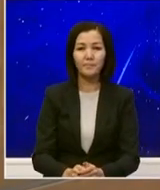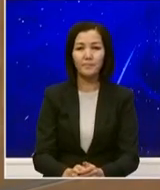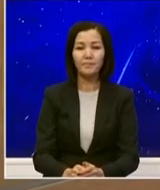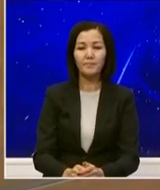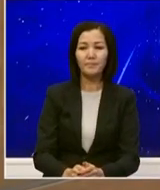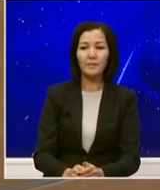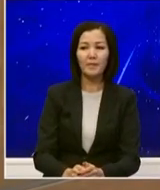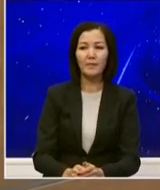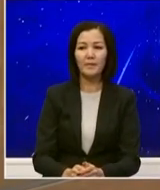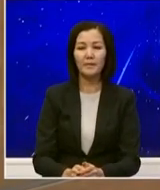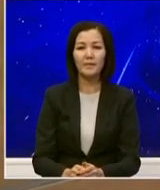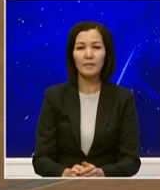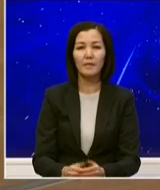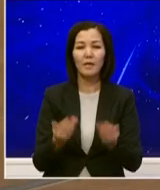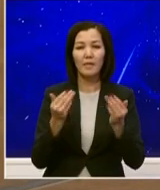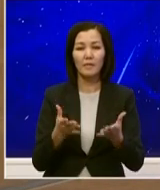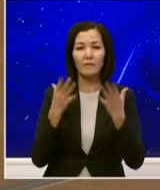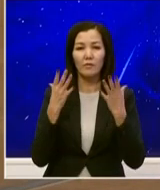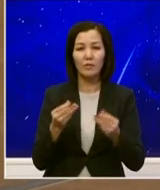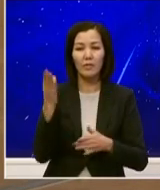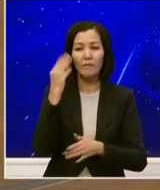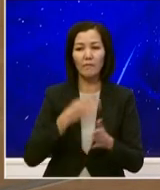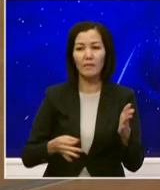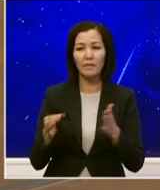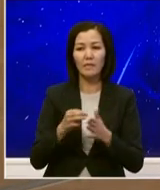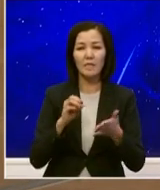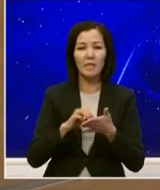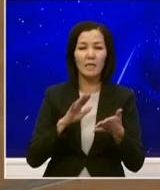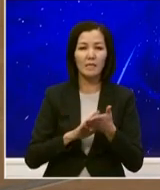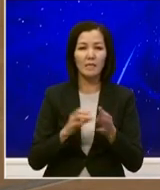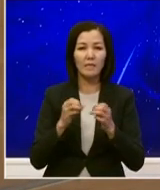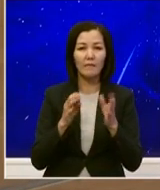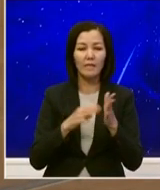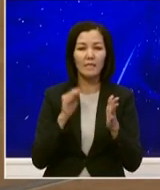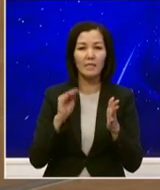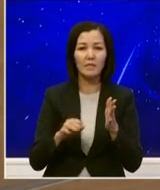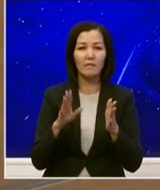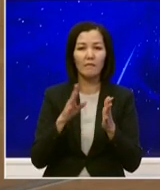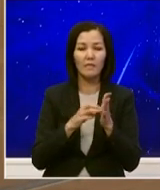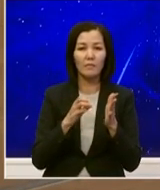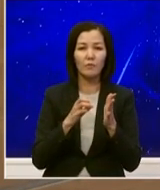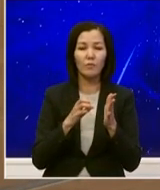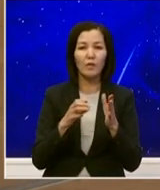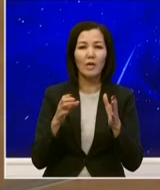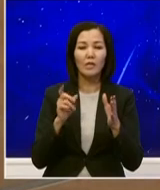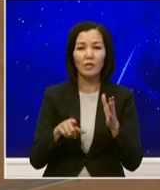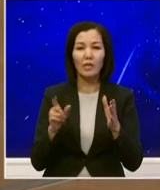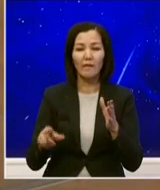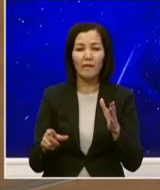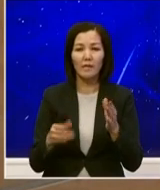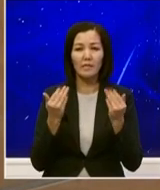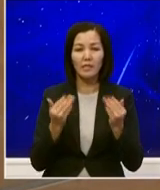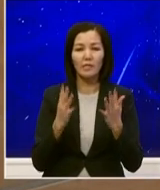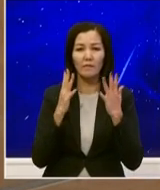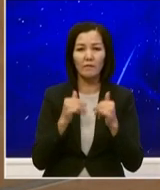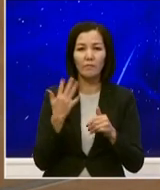является сельское хозяйство. На сегодняшний день в Алматинской области зарегистрировано 19 687 членов партии. Также у нас